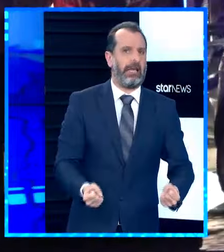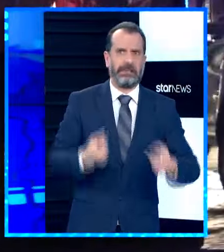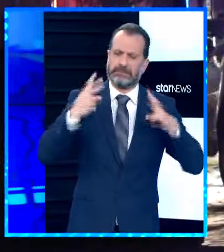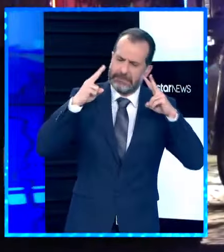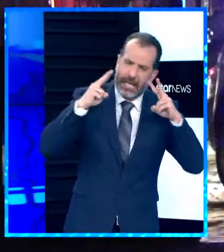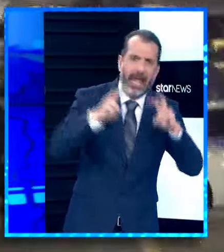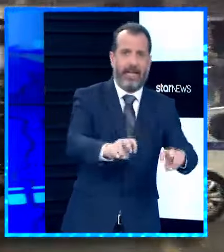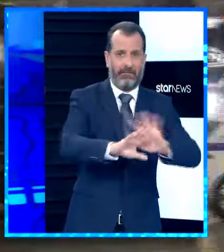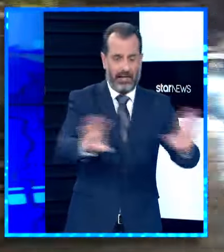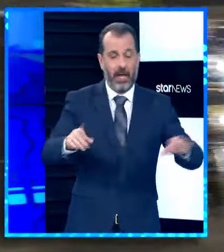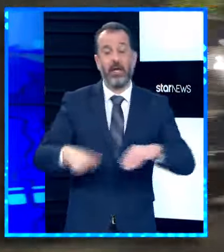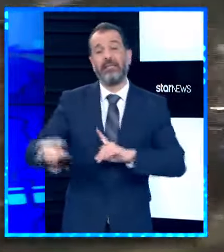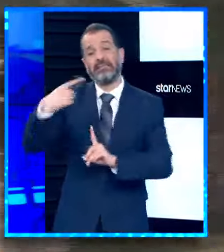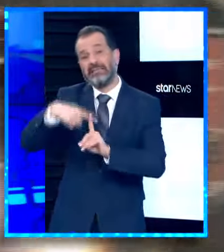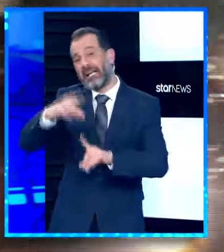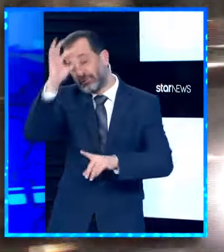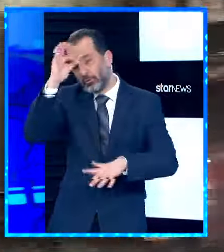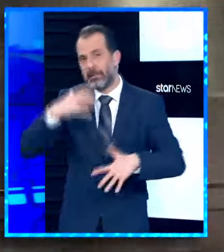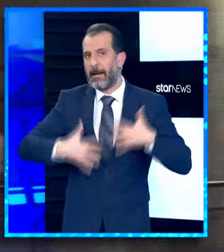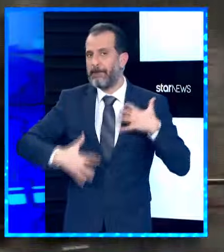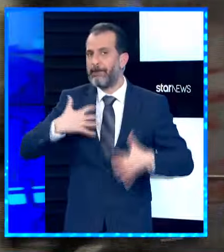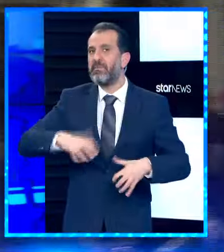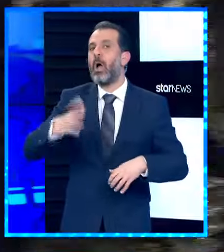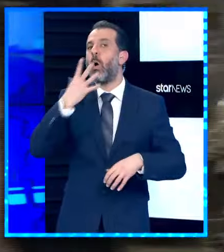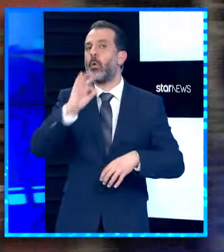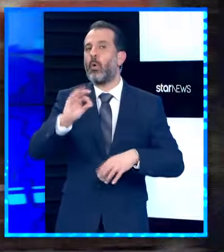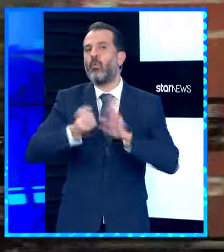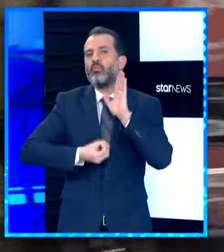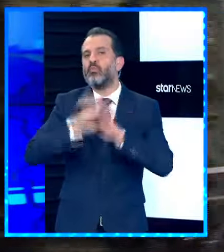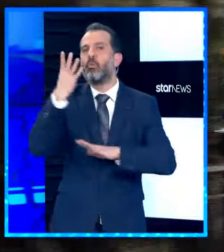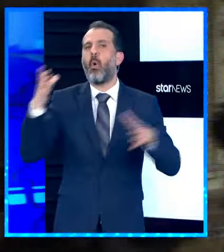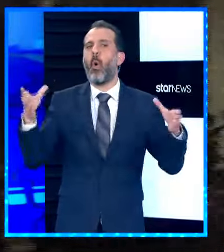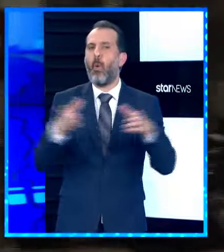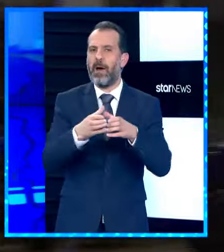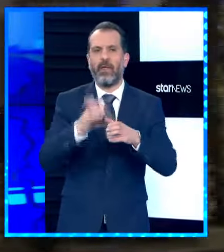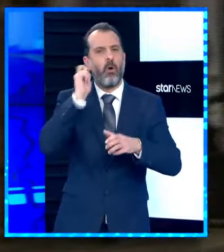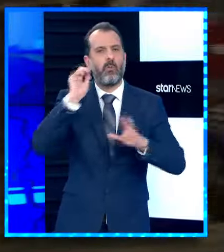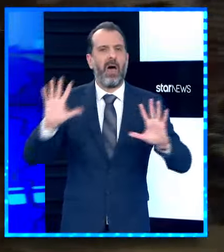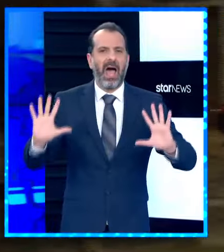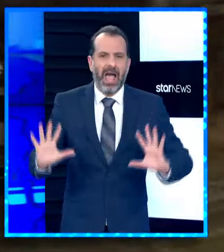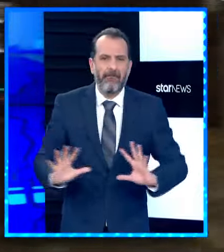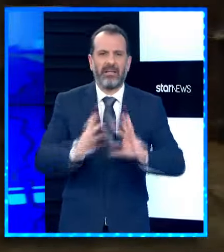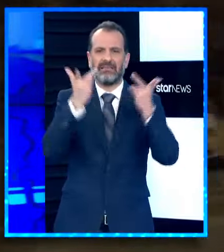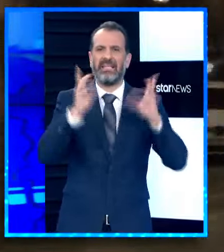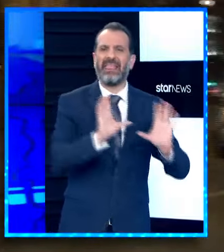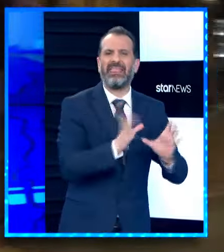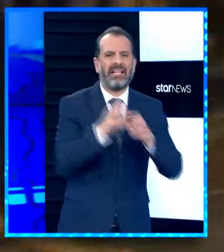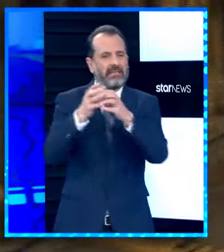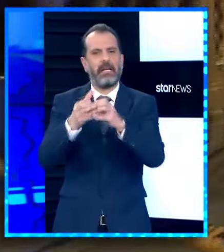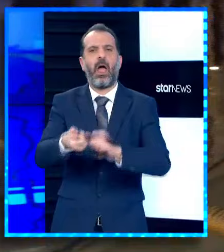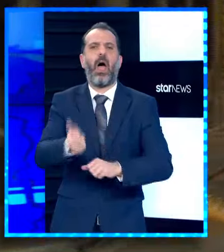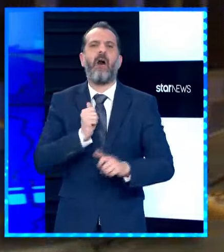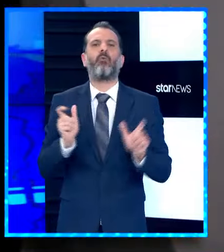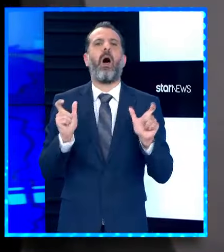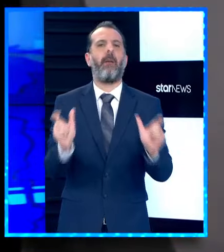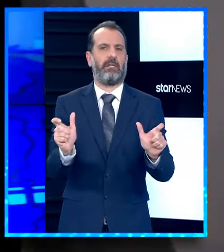τα στελέχη της Αντιτρομοκρατικής είναι η προκήρυξη της πρωτοεμφανιζόμενης οργάνωσης Επαναστατική Ταξική Αυτοάμυνα. Καθώς